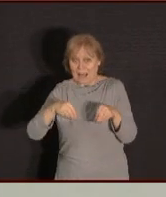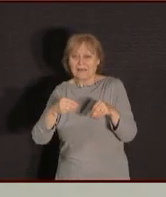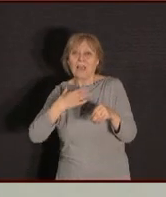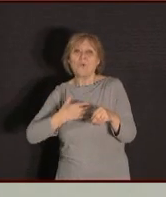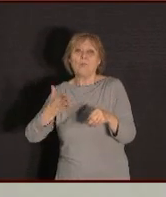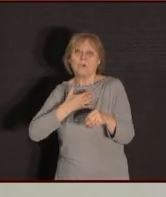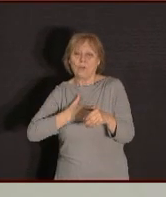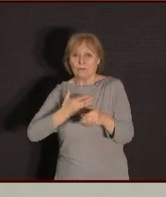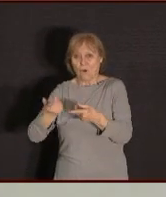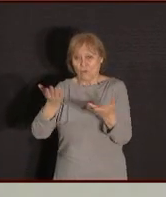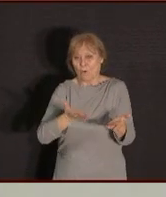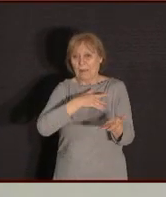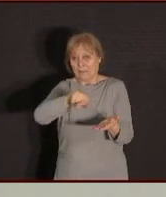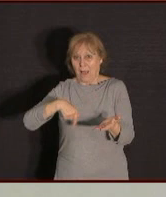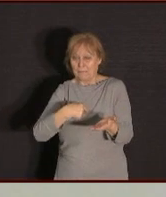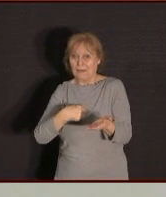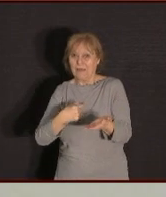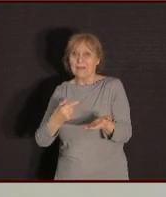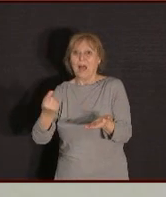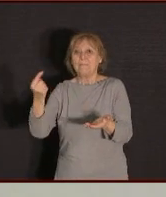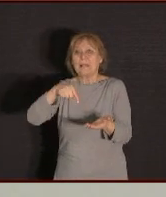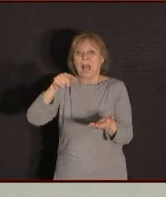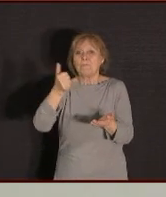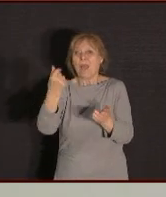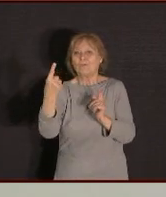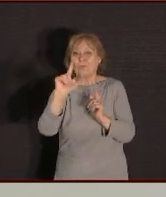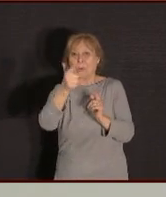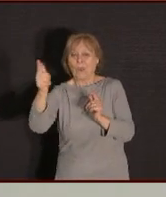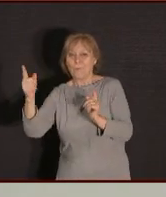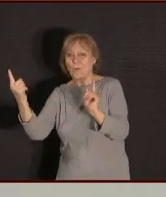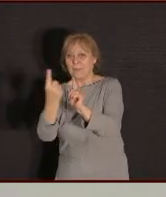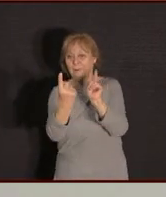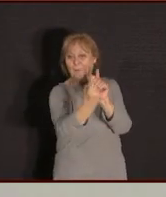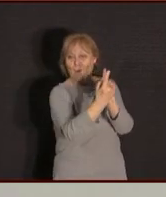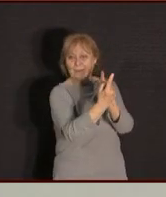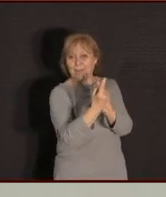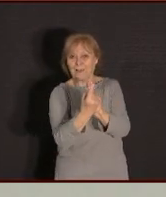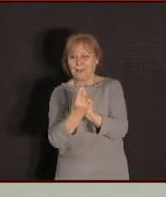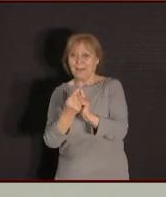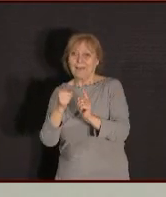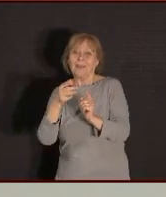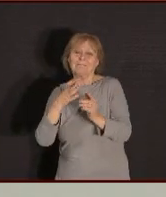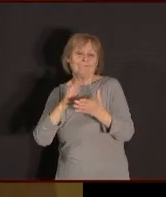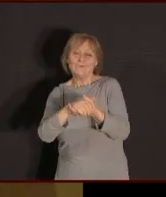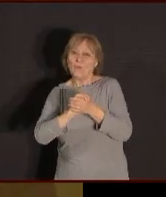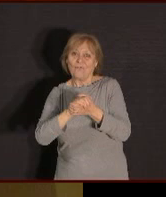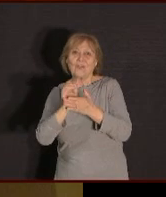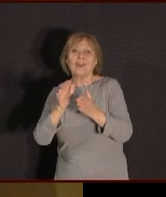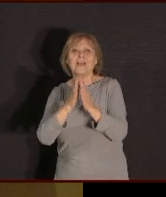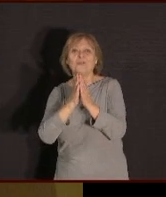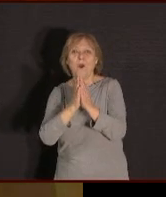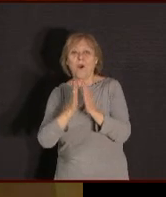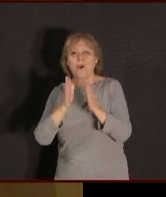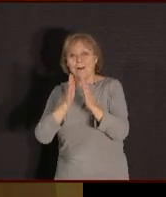In potem tudi, ja, prihaja drug drugmu naproti. In to je zdaj čudovito, ne, maša v znakovnem jeziku.